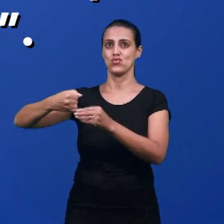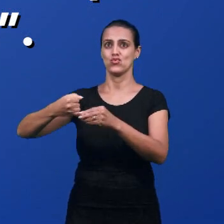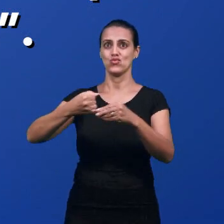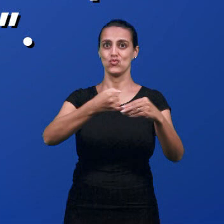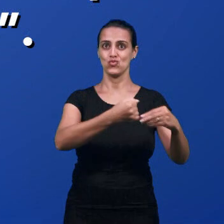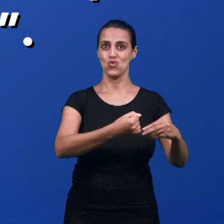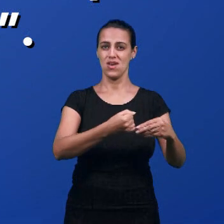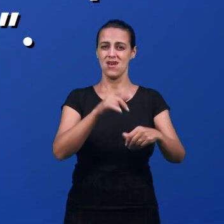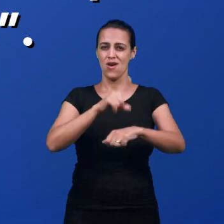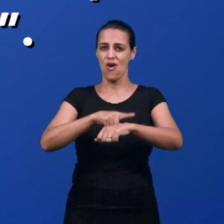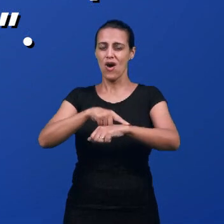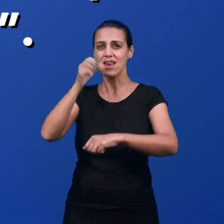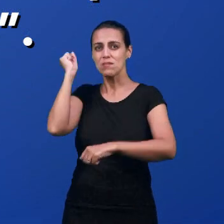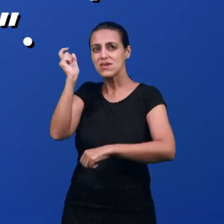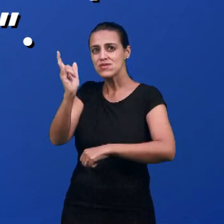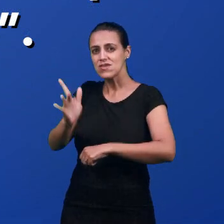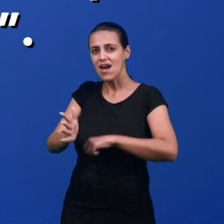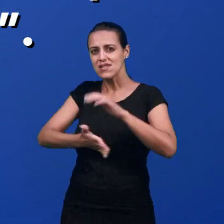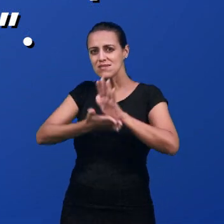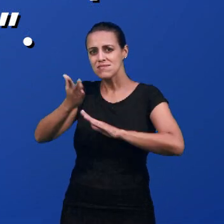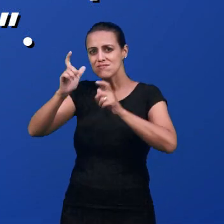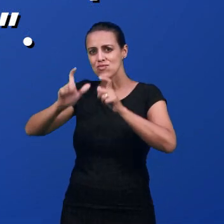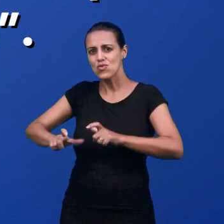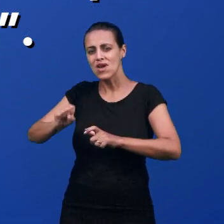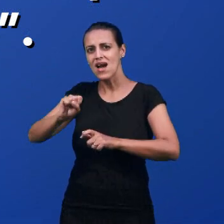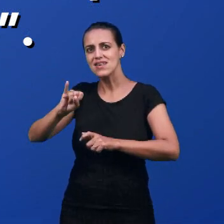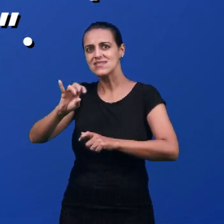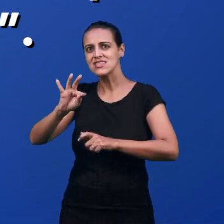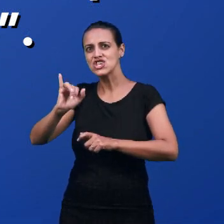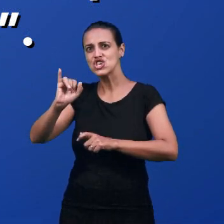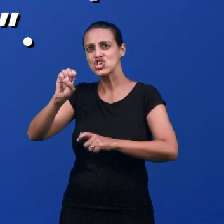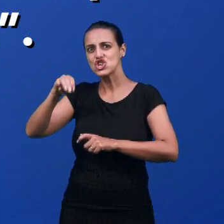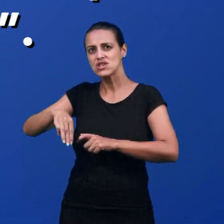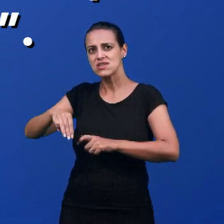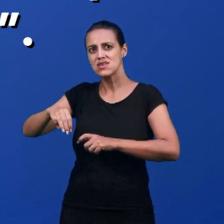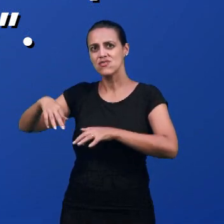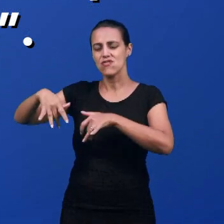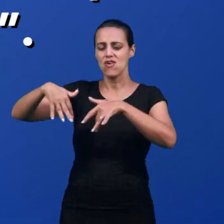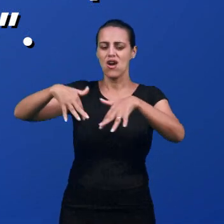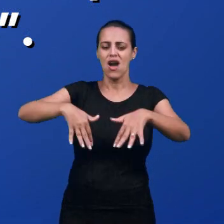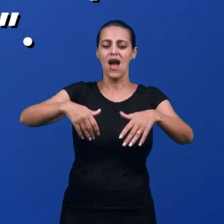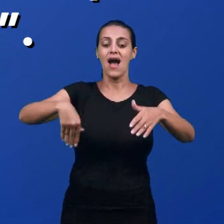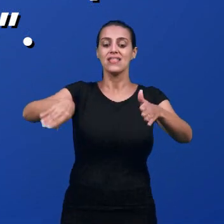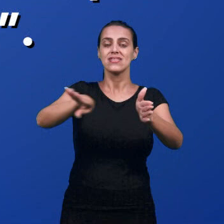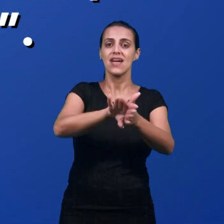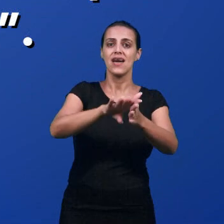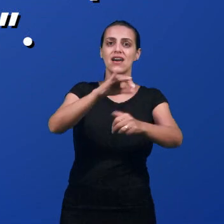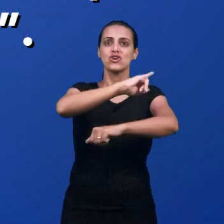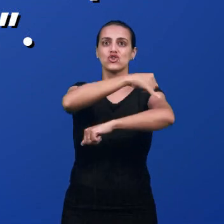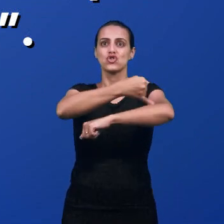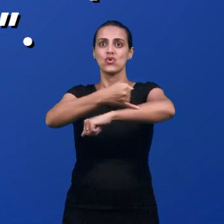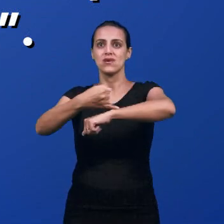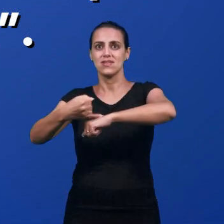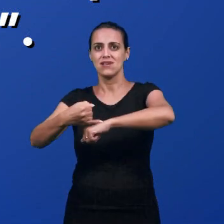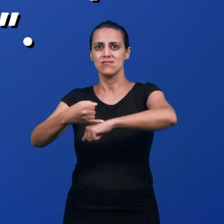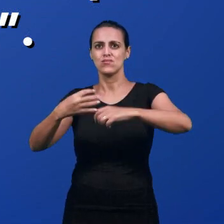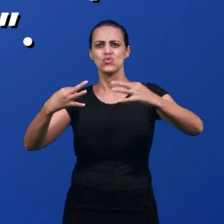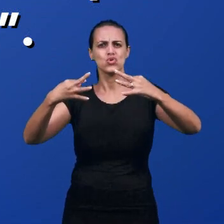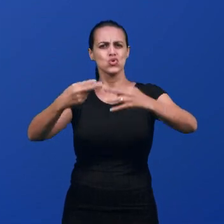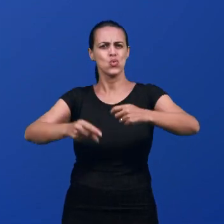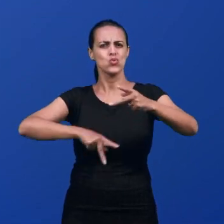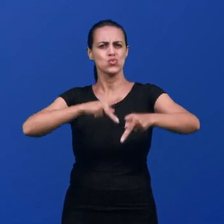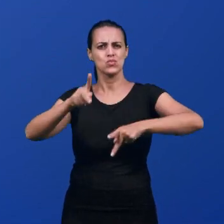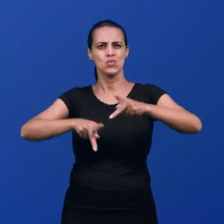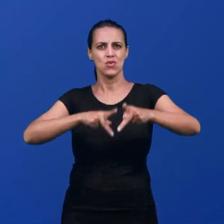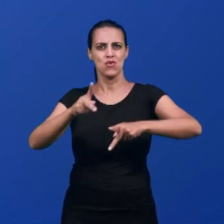Josué, en se levant de bon matin, il a parti Sittim avec les enfants d'Israël. Ils sont arrivés au Jourdain et là, ils passaient la nuit avant